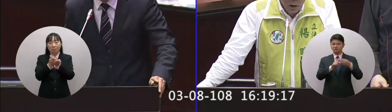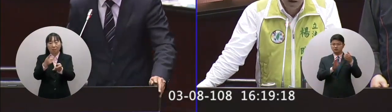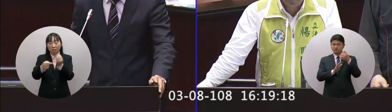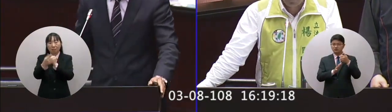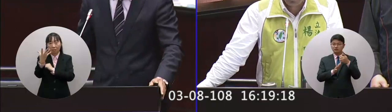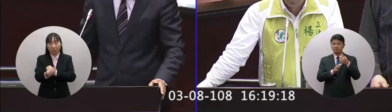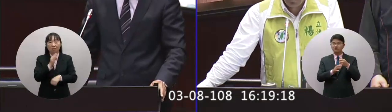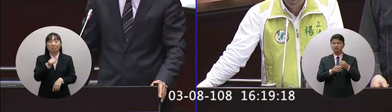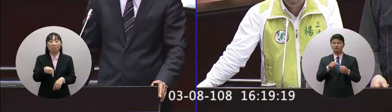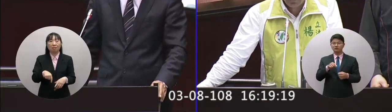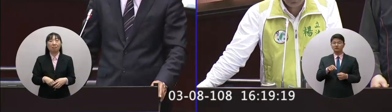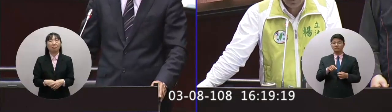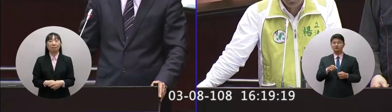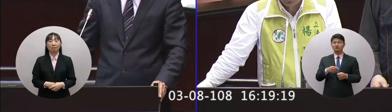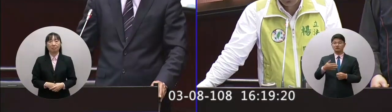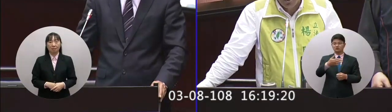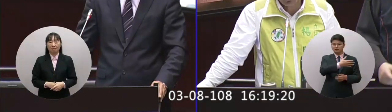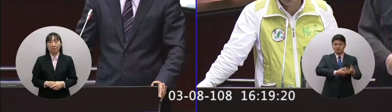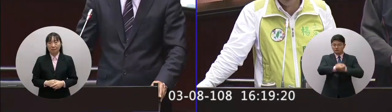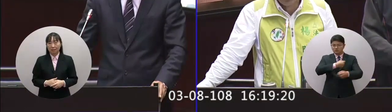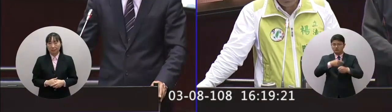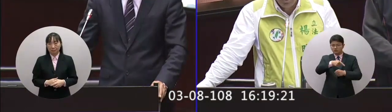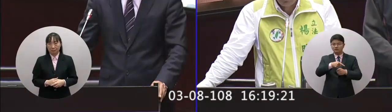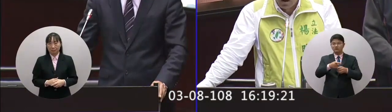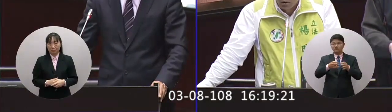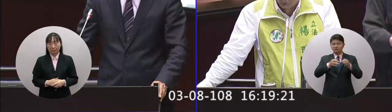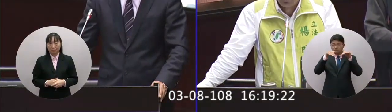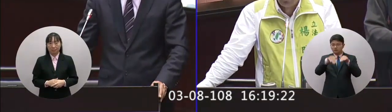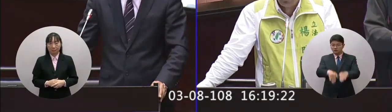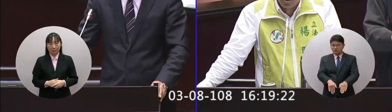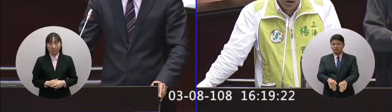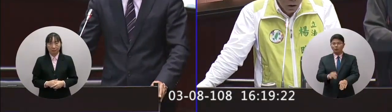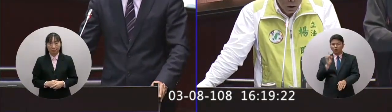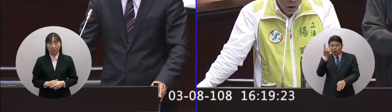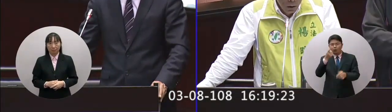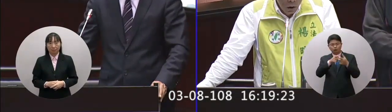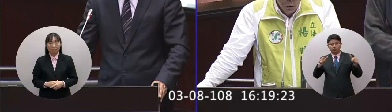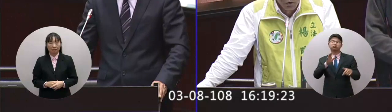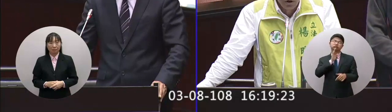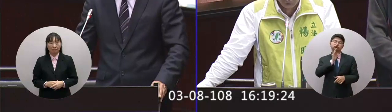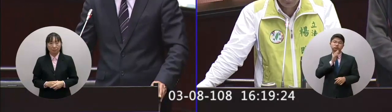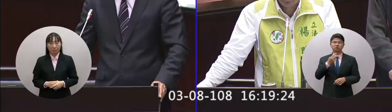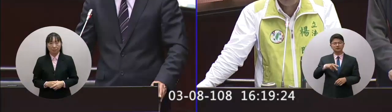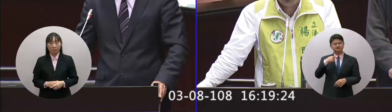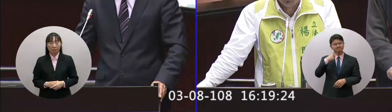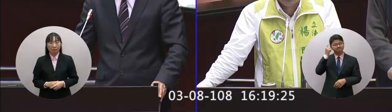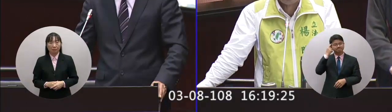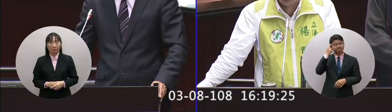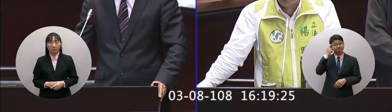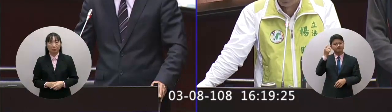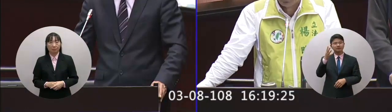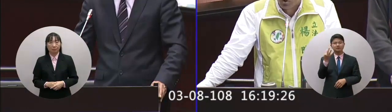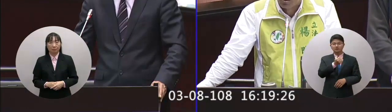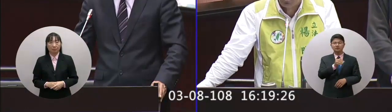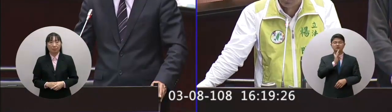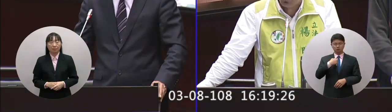原因。 当然在渔业的衰退，原因有很多，可是我觉得有一些部分